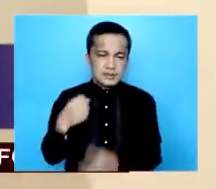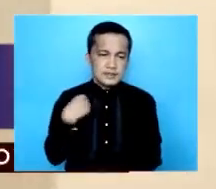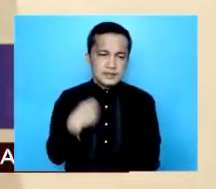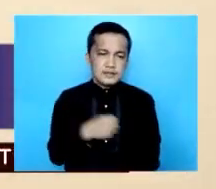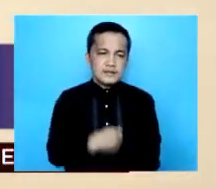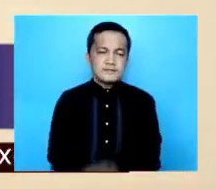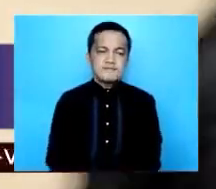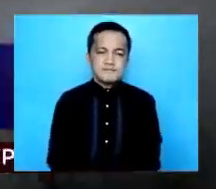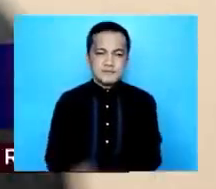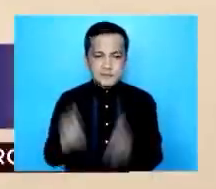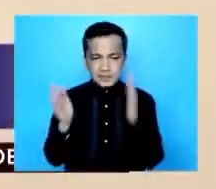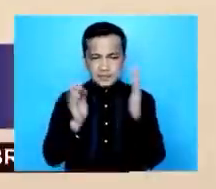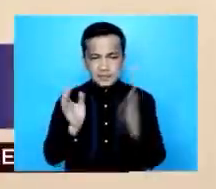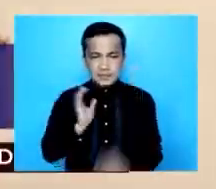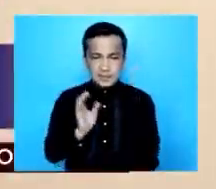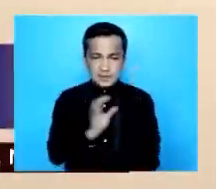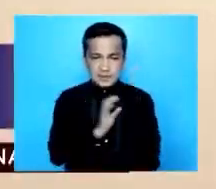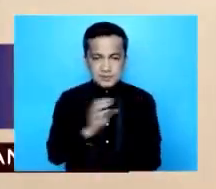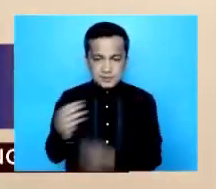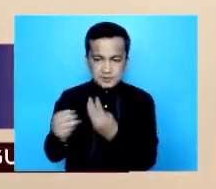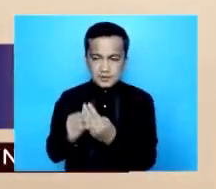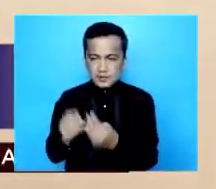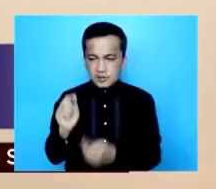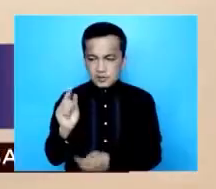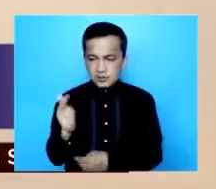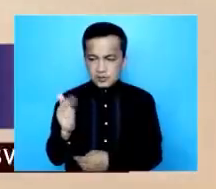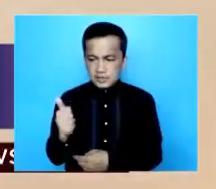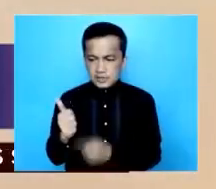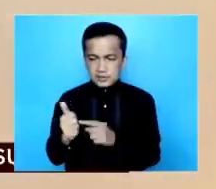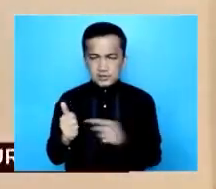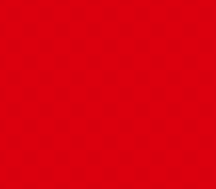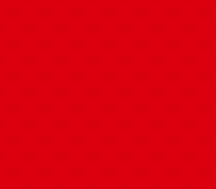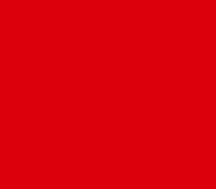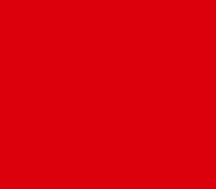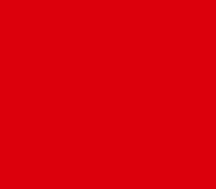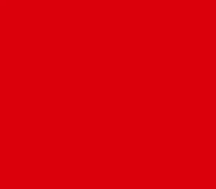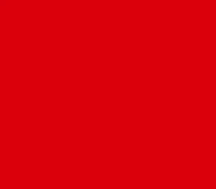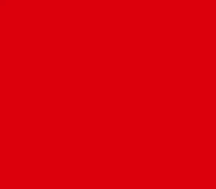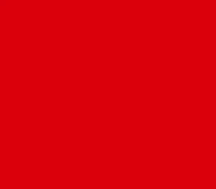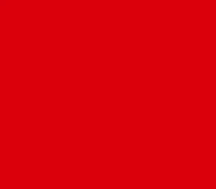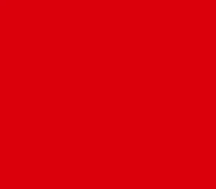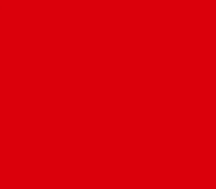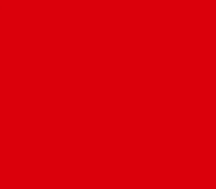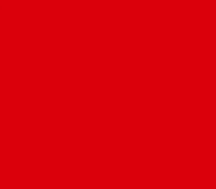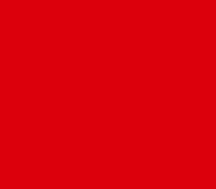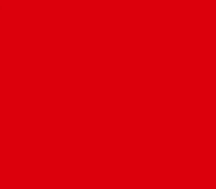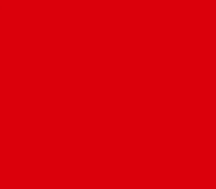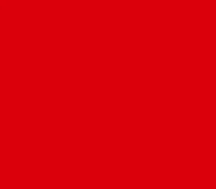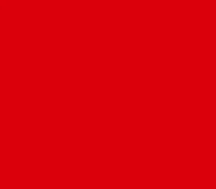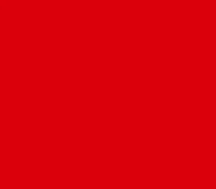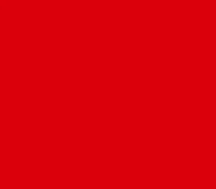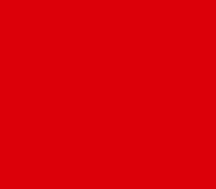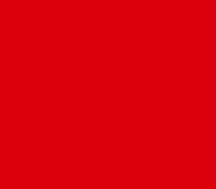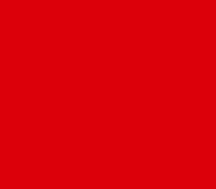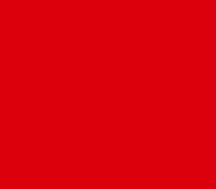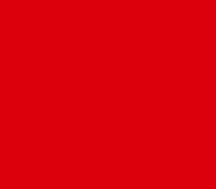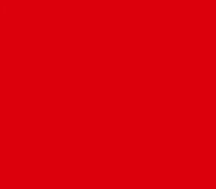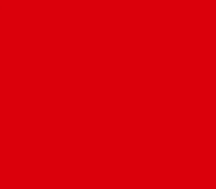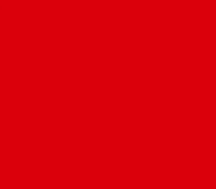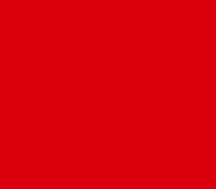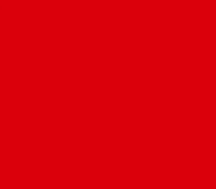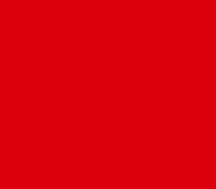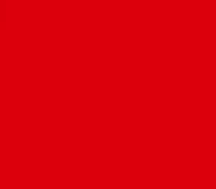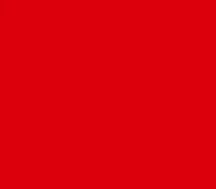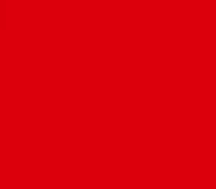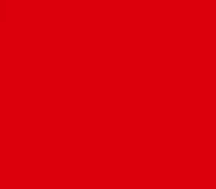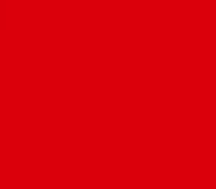rin siyang kongresista ng Muntinlupa mula 2010 hanggang 2016. Mga kapatid, Edlingo po, maging maalam at may pakialam sa